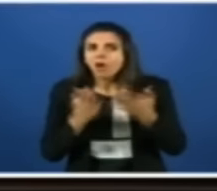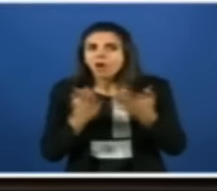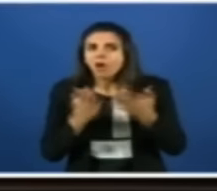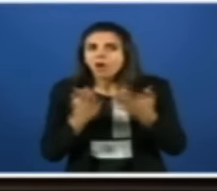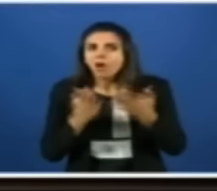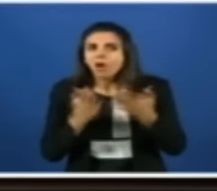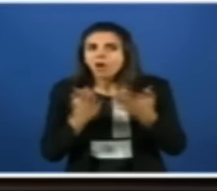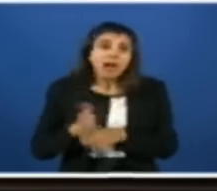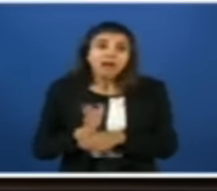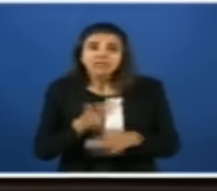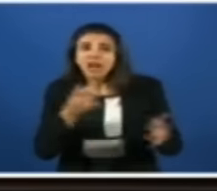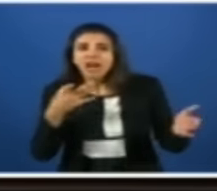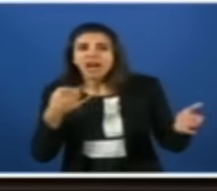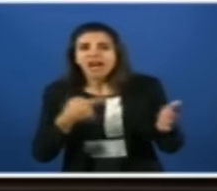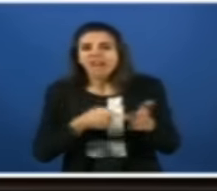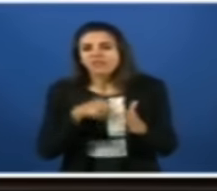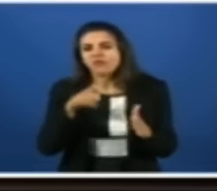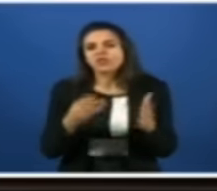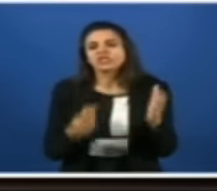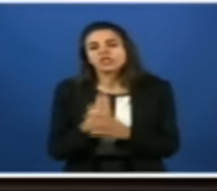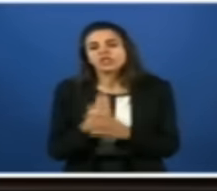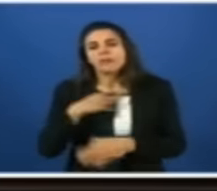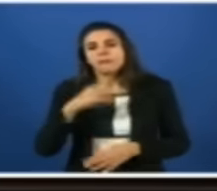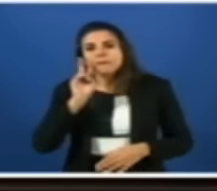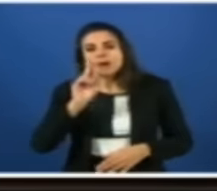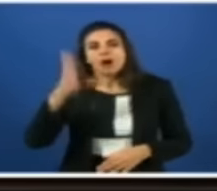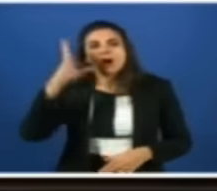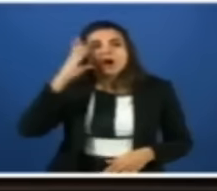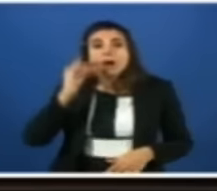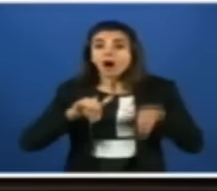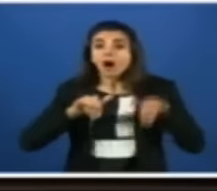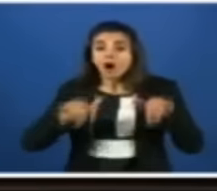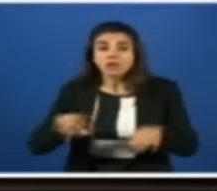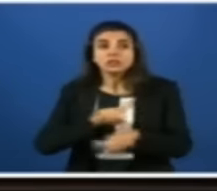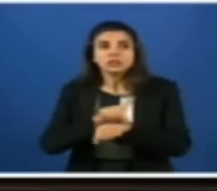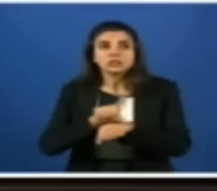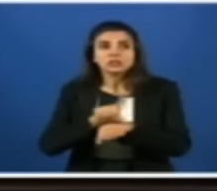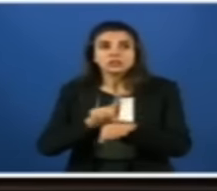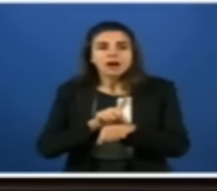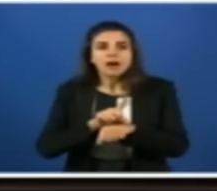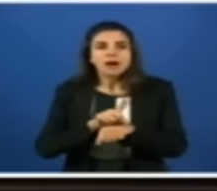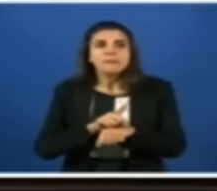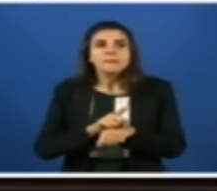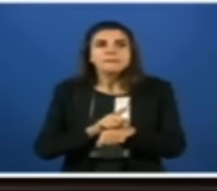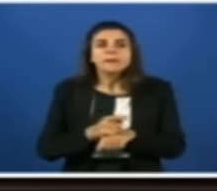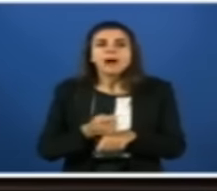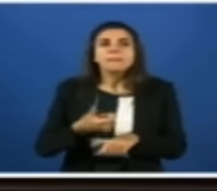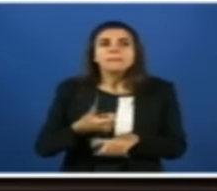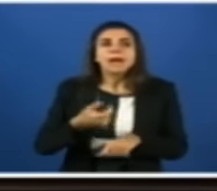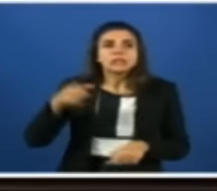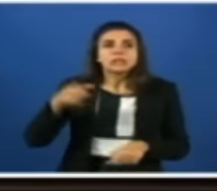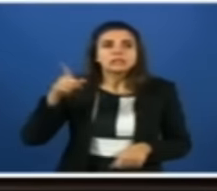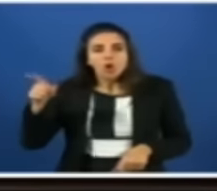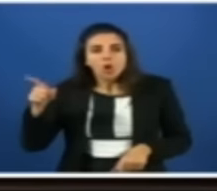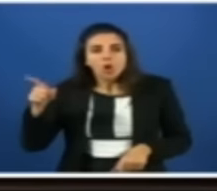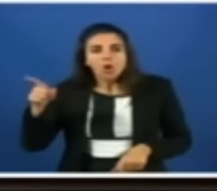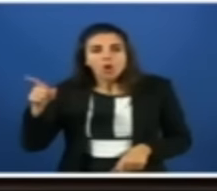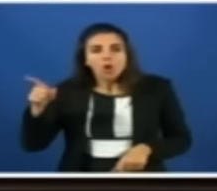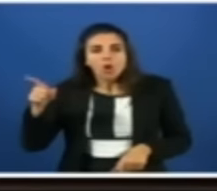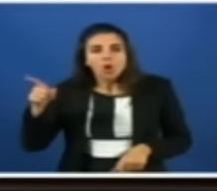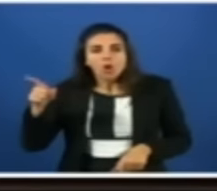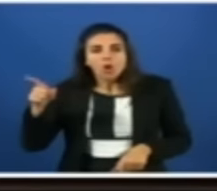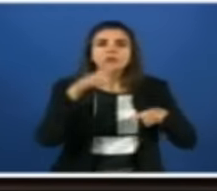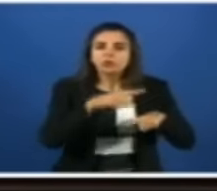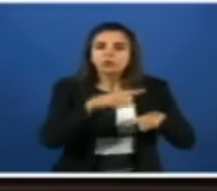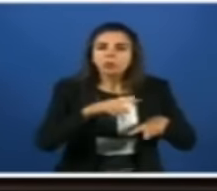Gerçek maksat ortaya çıktı. Aynı zamanda Brezilya'da, Arjantin'de, Venezuela'da da